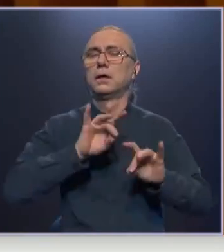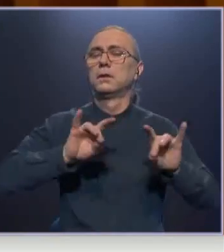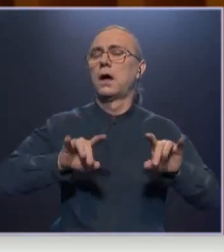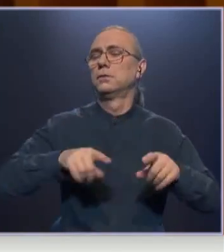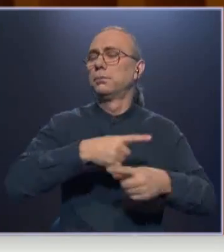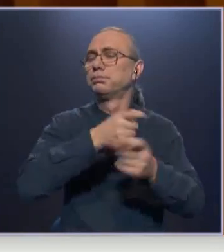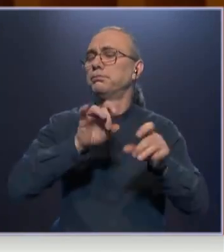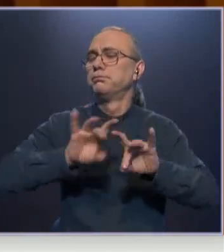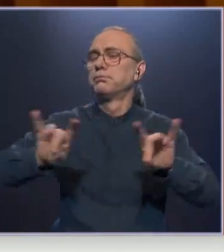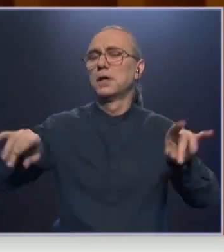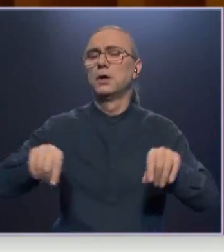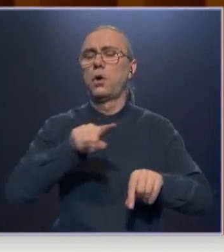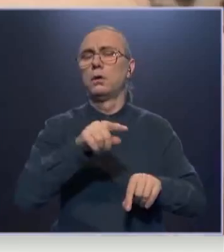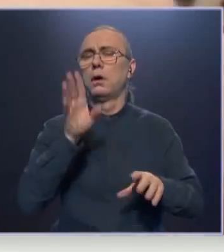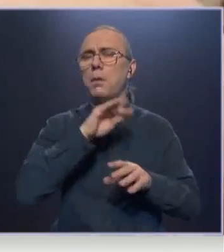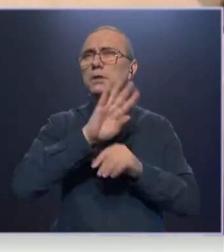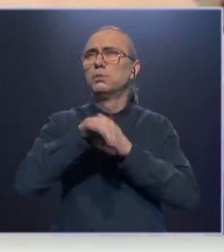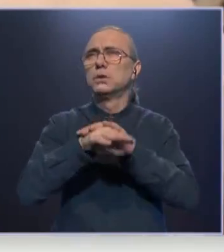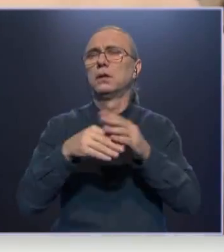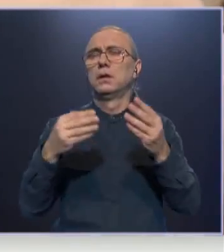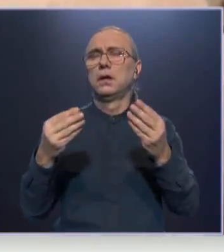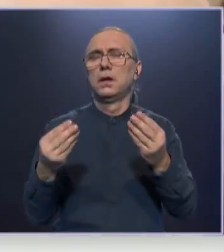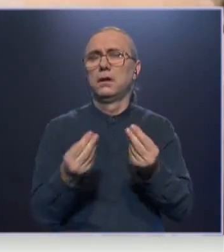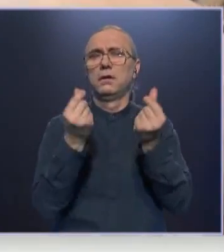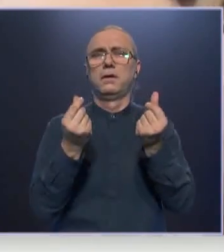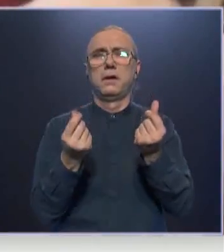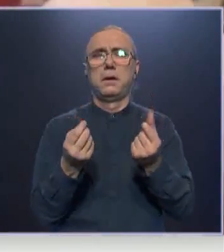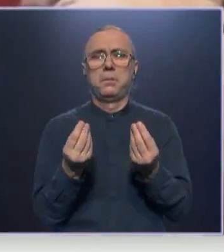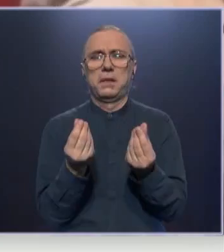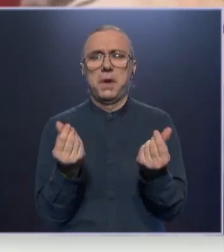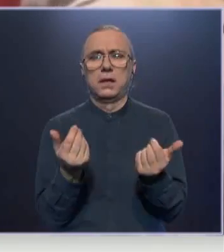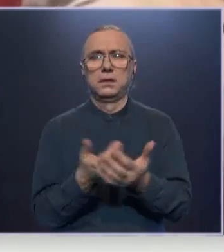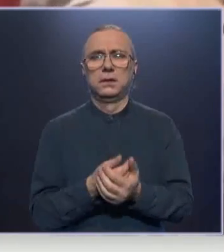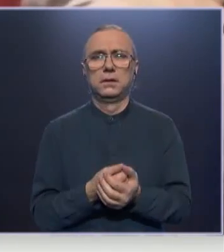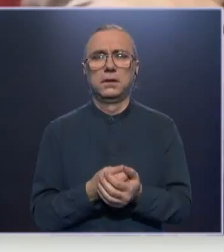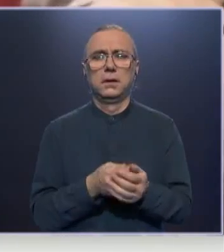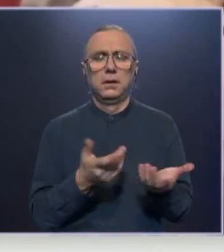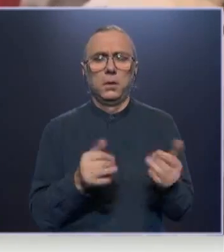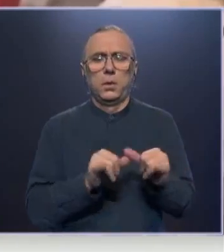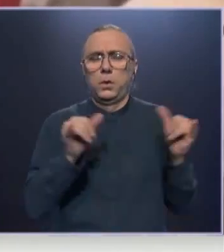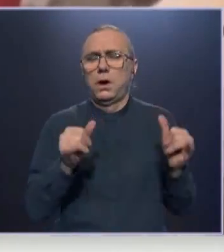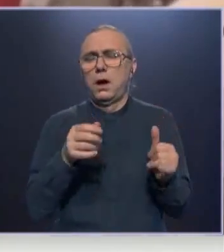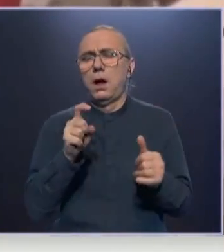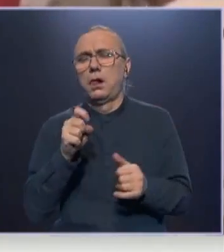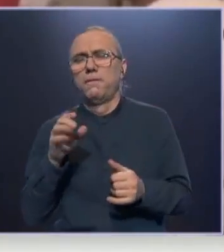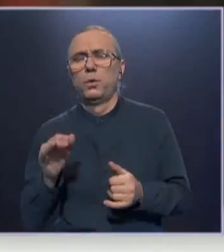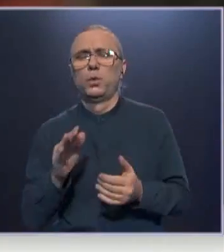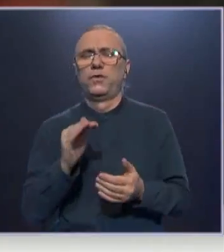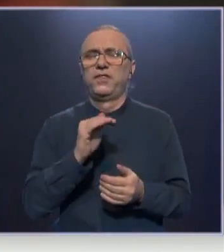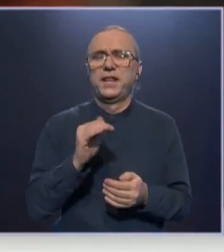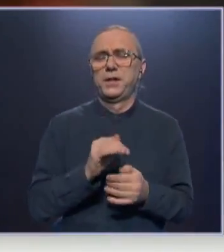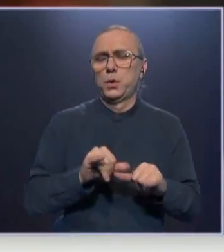ничего, умножал халву и финики, одаривал своих избранников священным пеплом, бравшимся также из